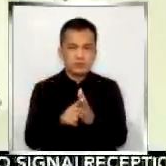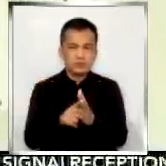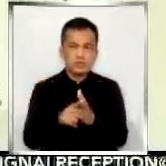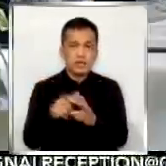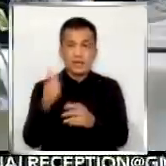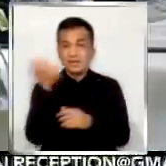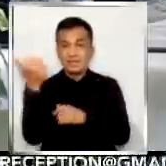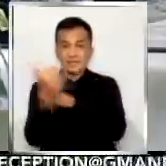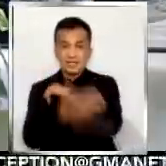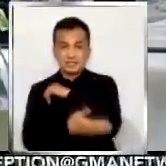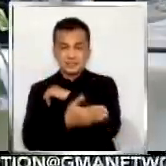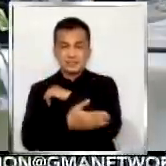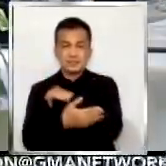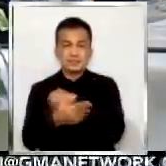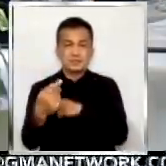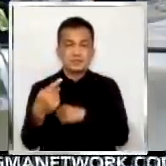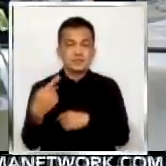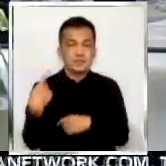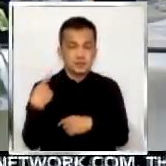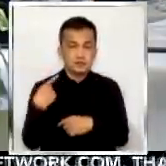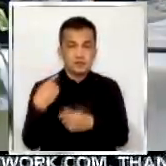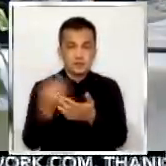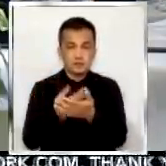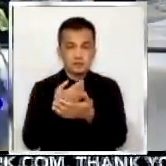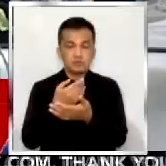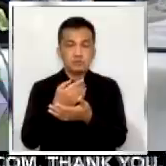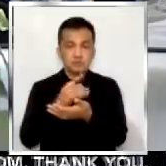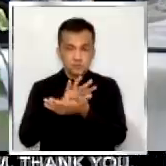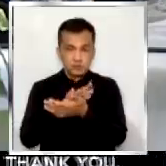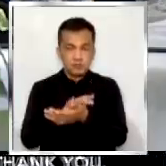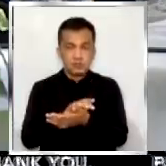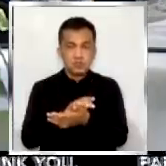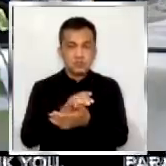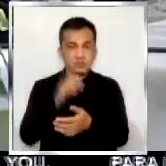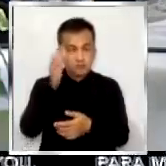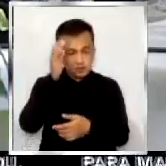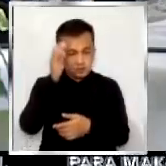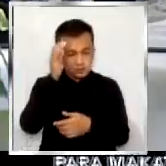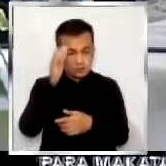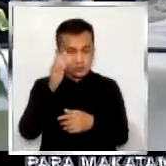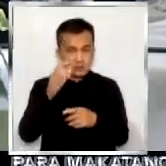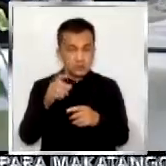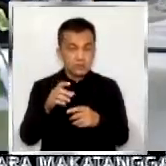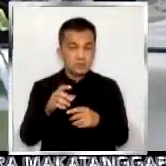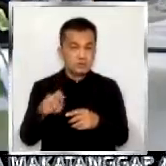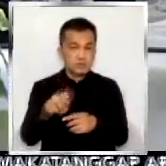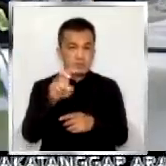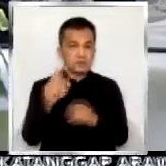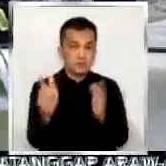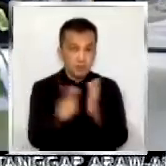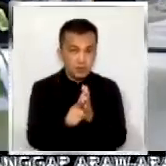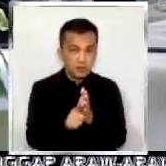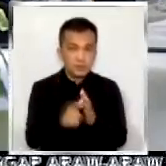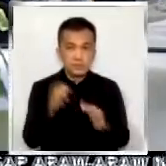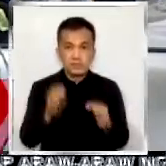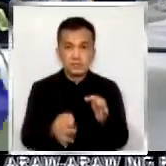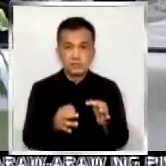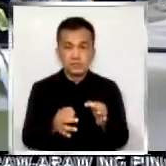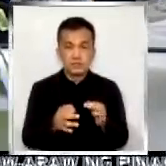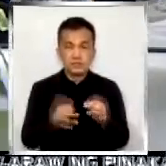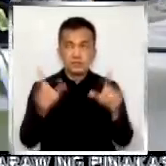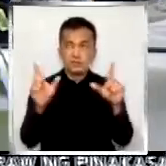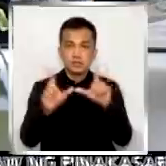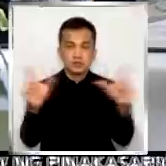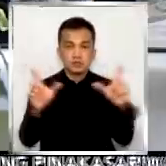virus. I-consider lamang ang travel ban, Mr. President, kung nasa level na ng community